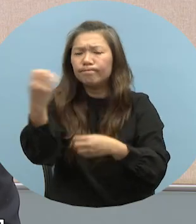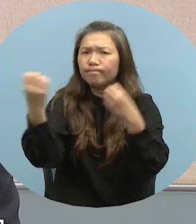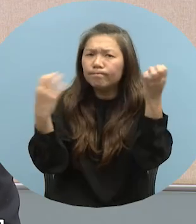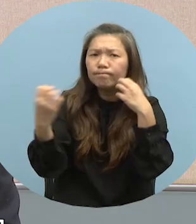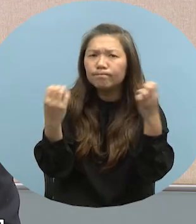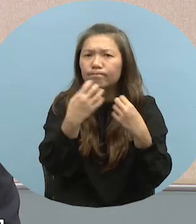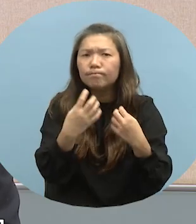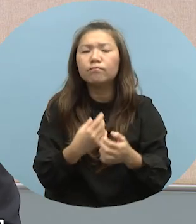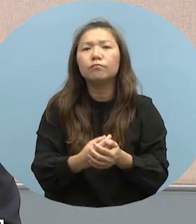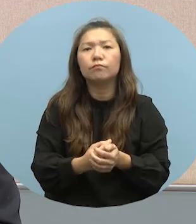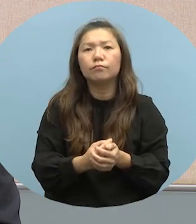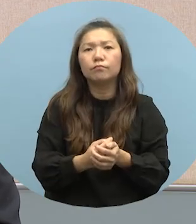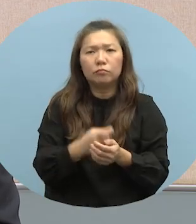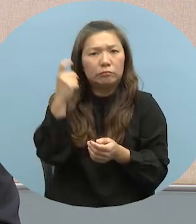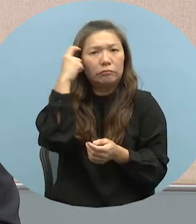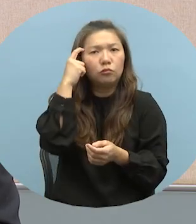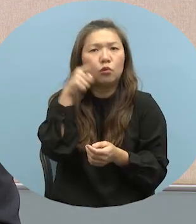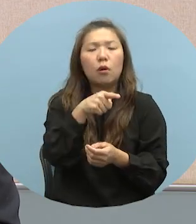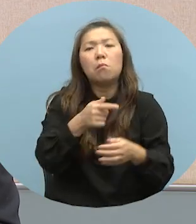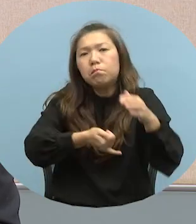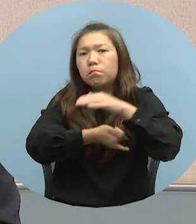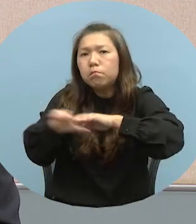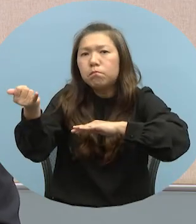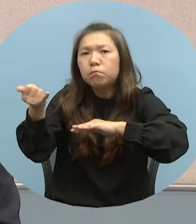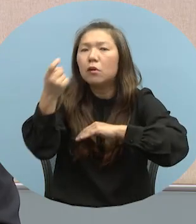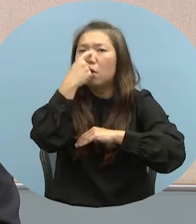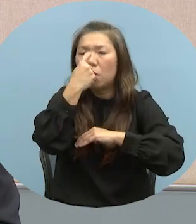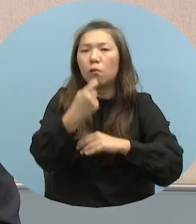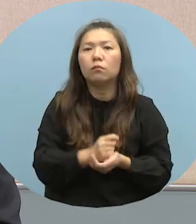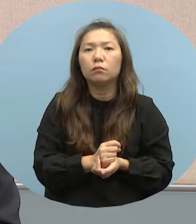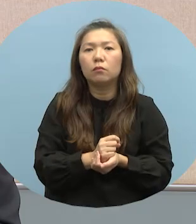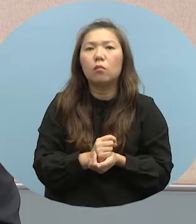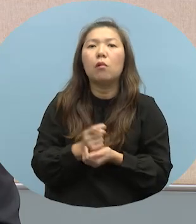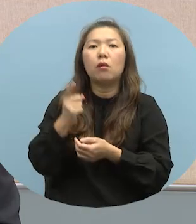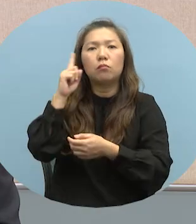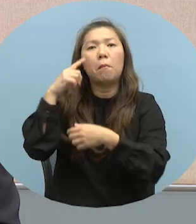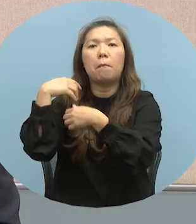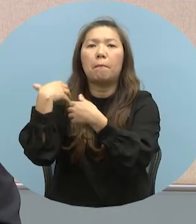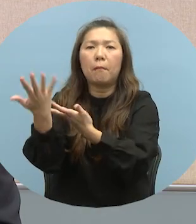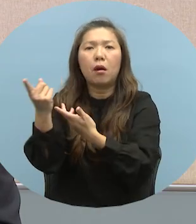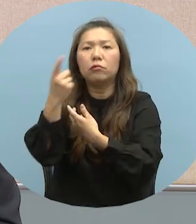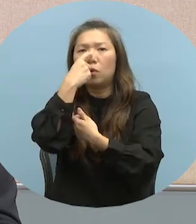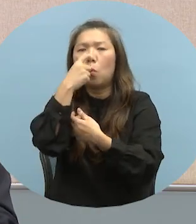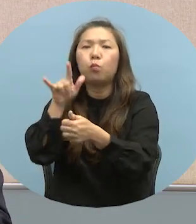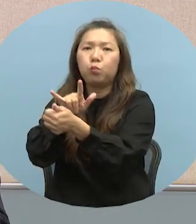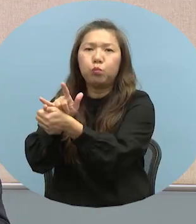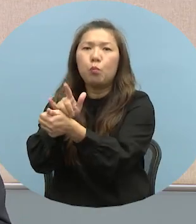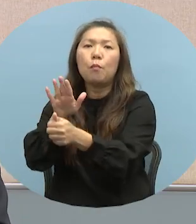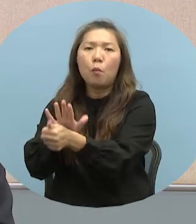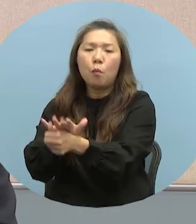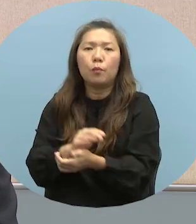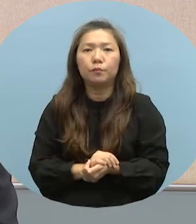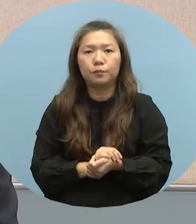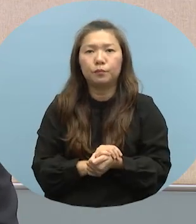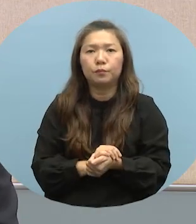都嘅通知之下咧，就知道佢已經潛逃咗去英國尋求政治庇護嘅。與此同時，佢